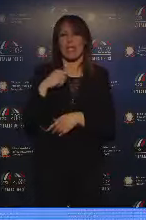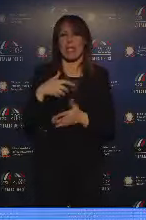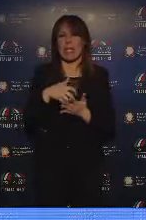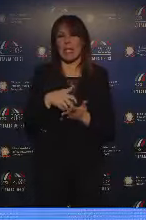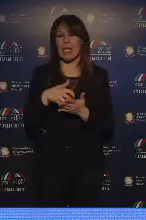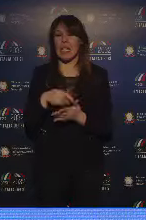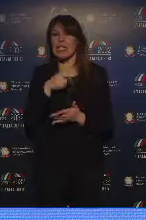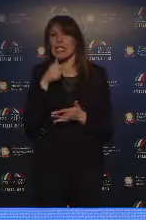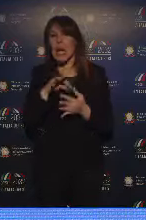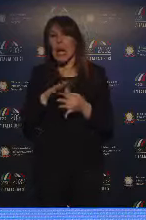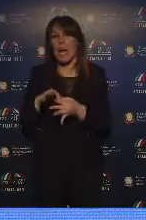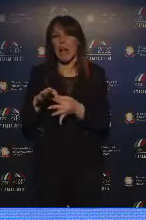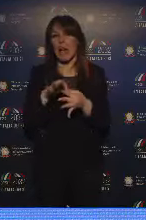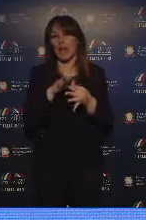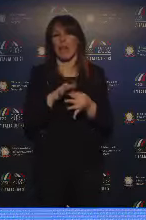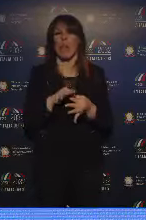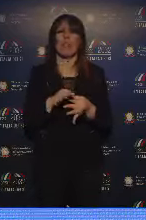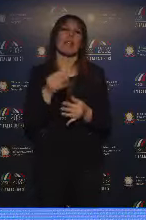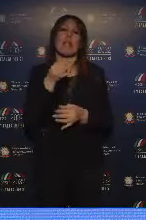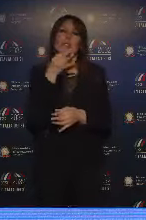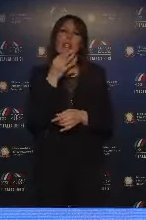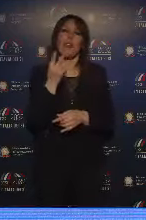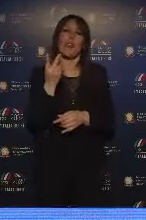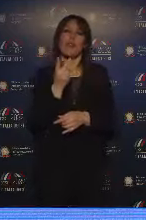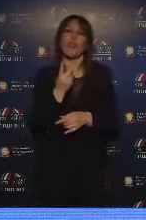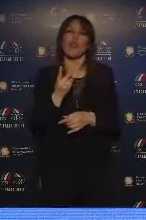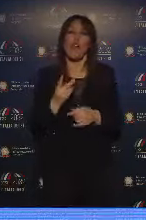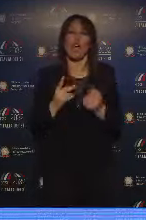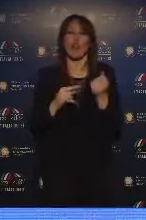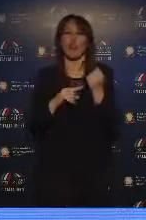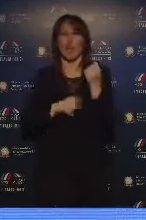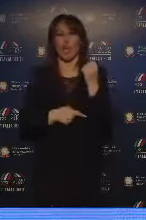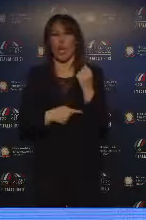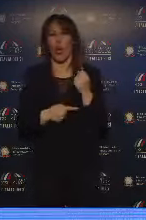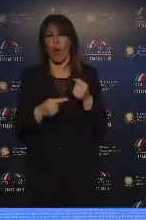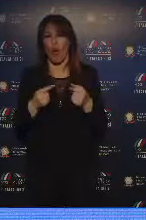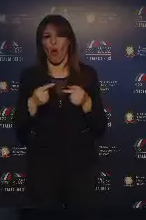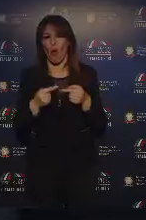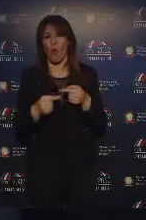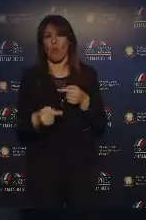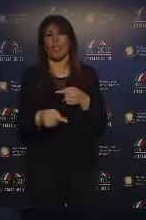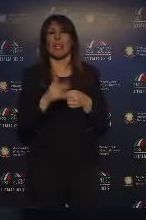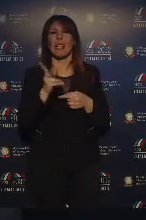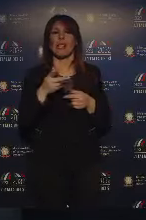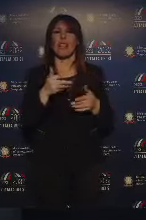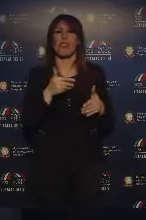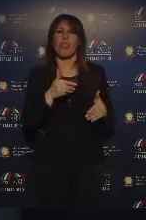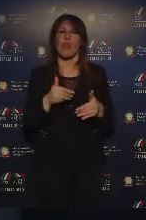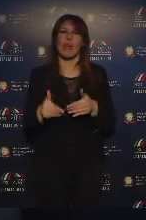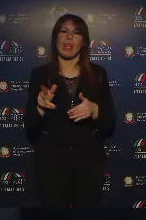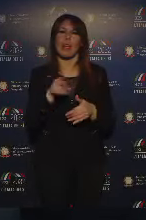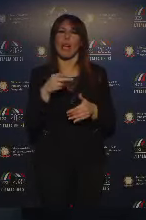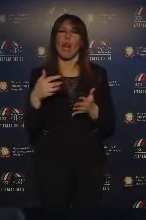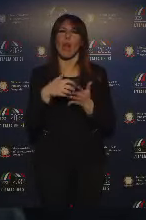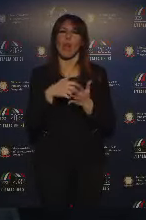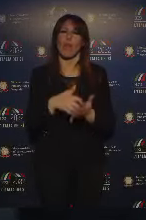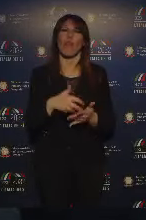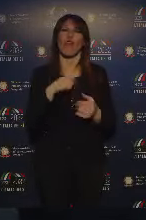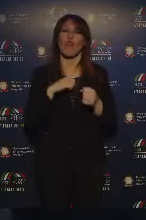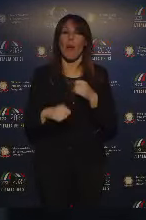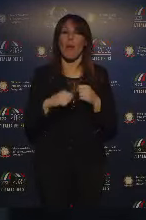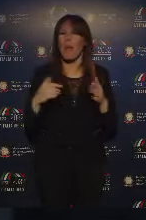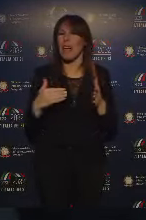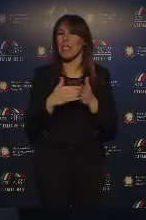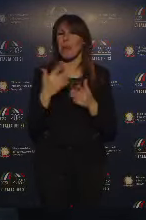Unicum quindi questo significherà 200 km 13 miliardi di euro di investimenti velocità massima 300